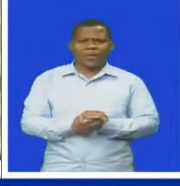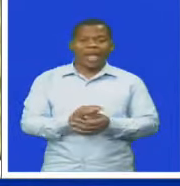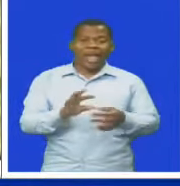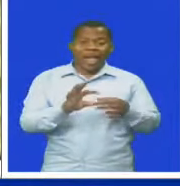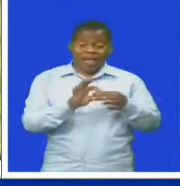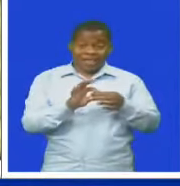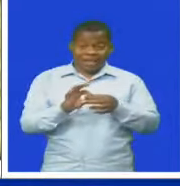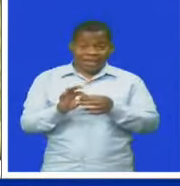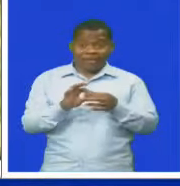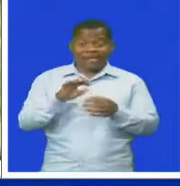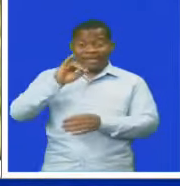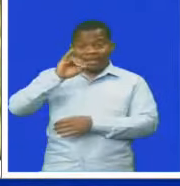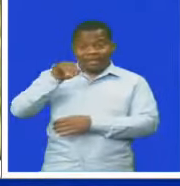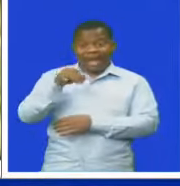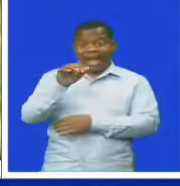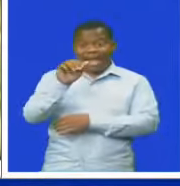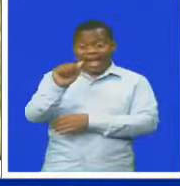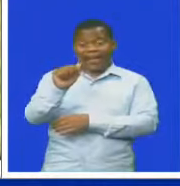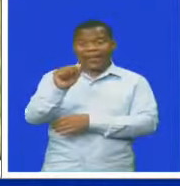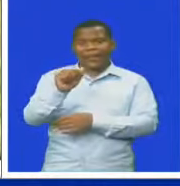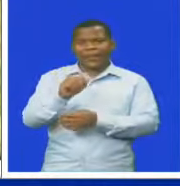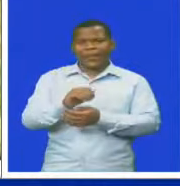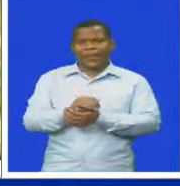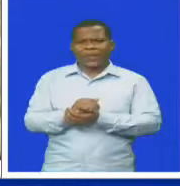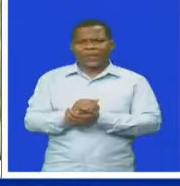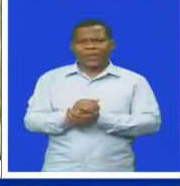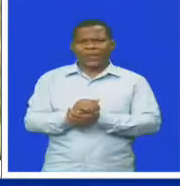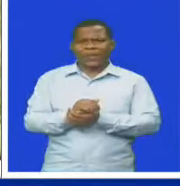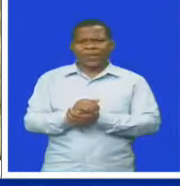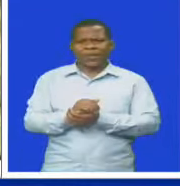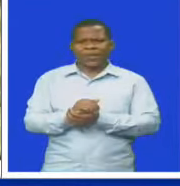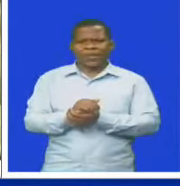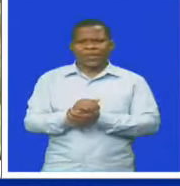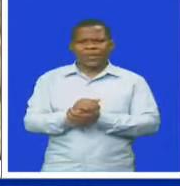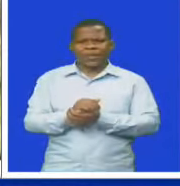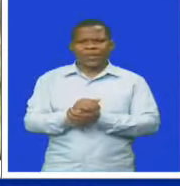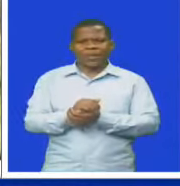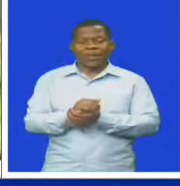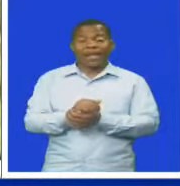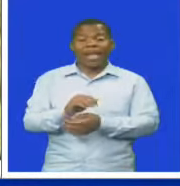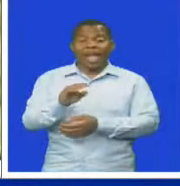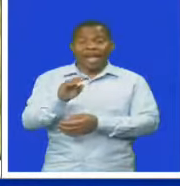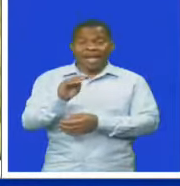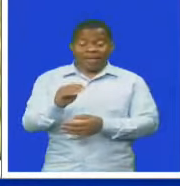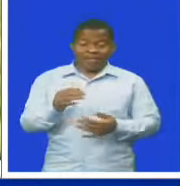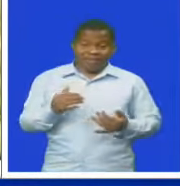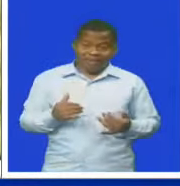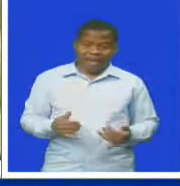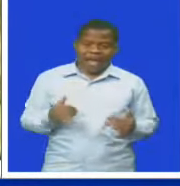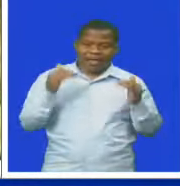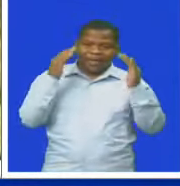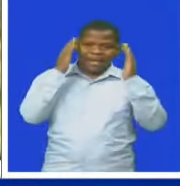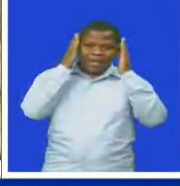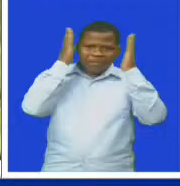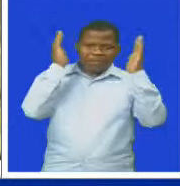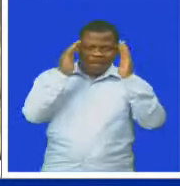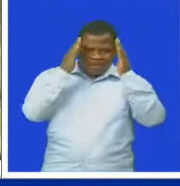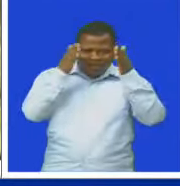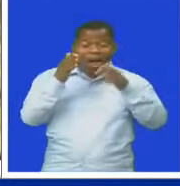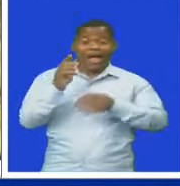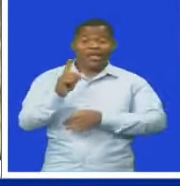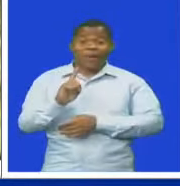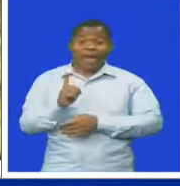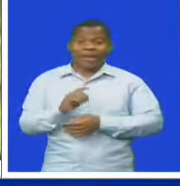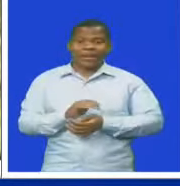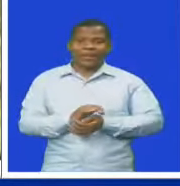Eswatini singu Junior Achievement Eswatini with the Global Entrepreneurship Network lesinayo la Eswatini sibuke ukuthi